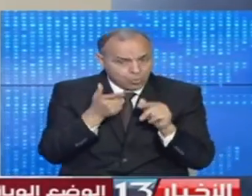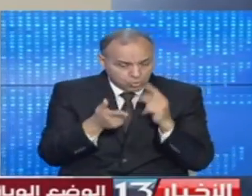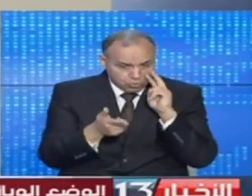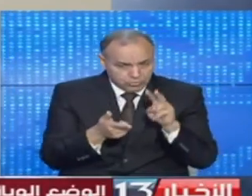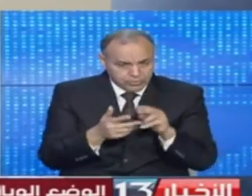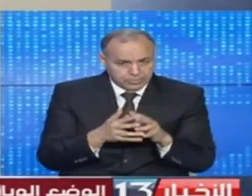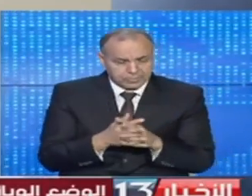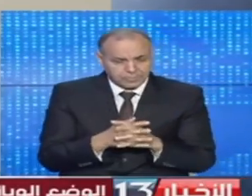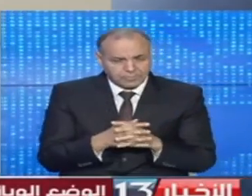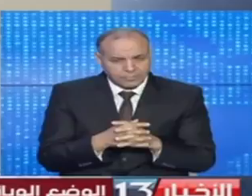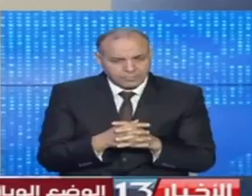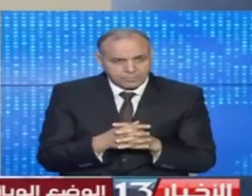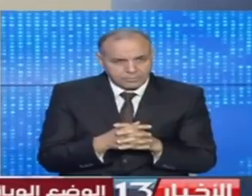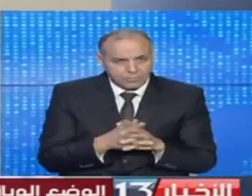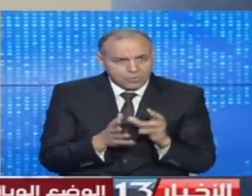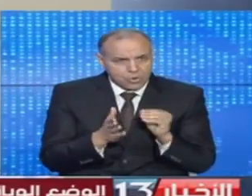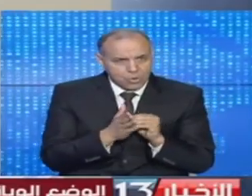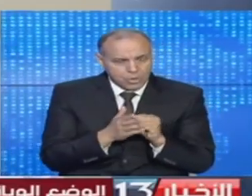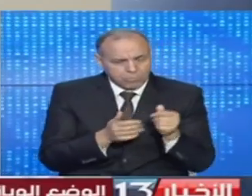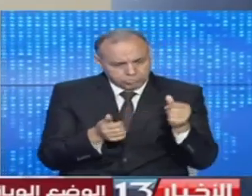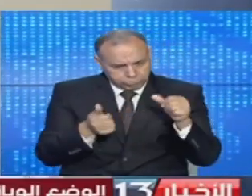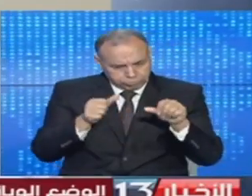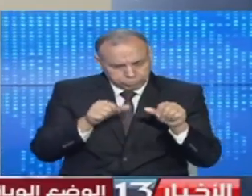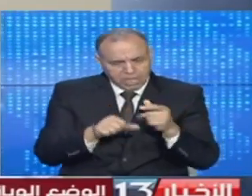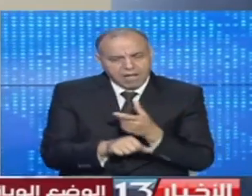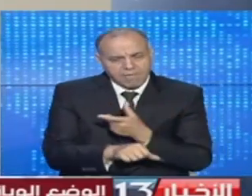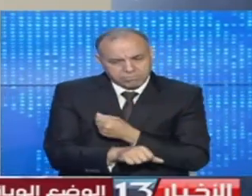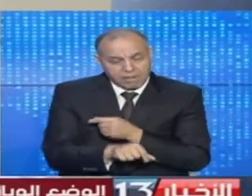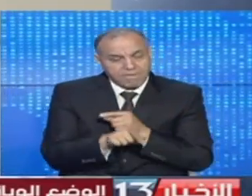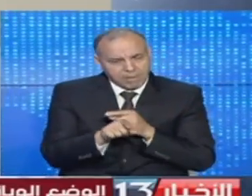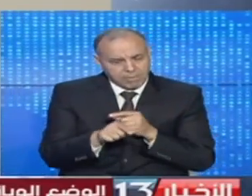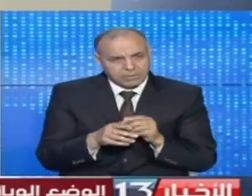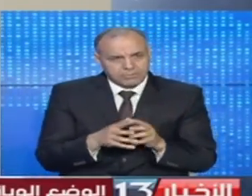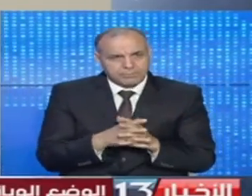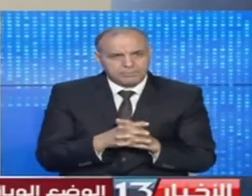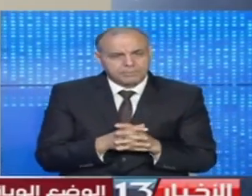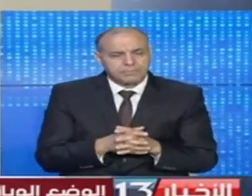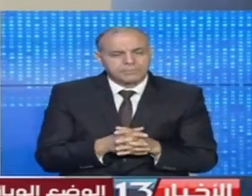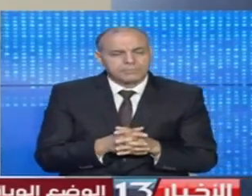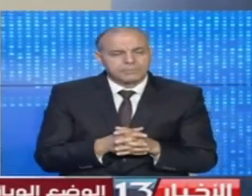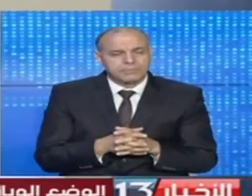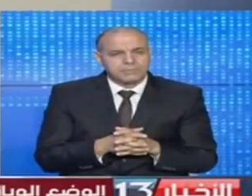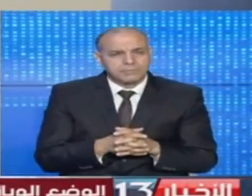اللي هو ال ال ال التلقي فيها